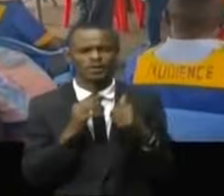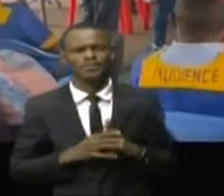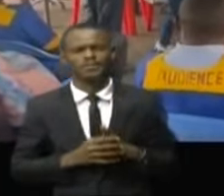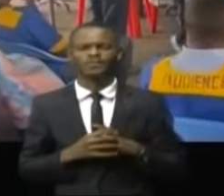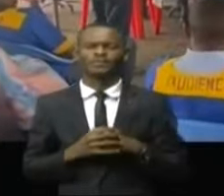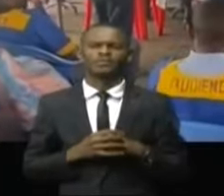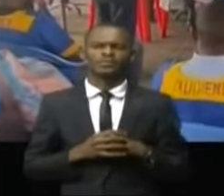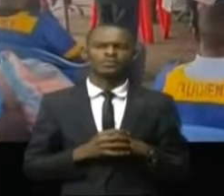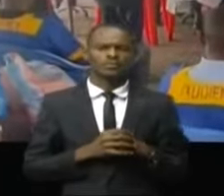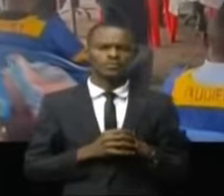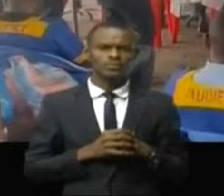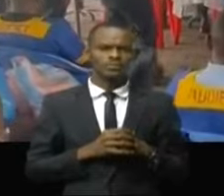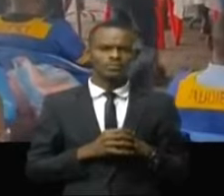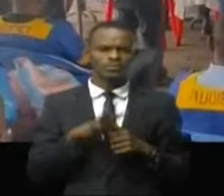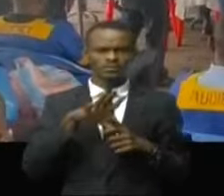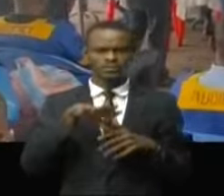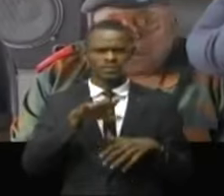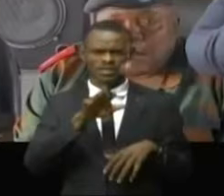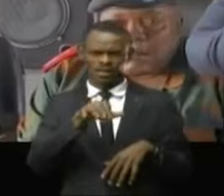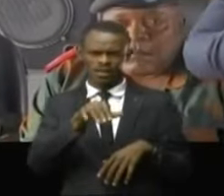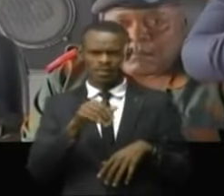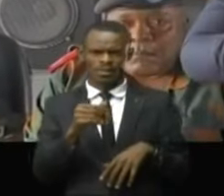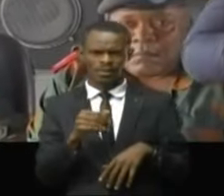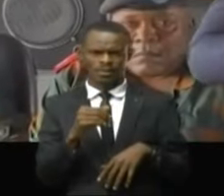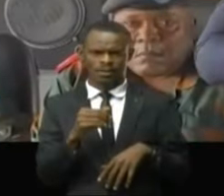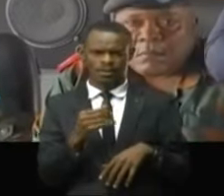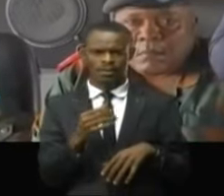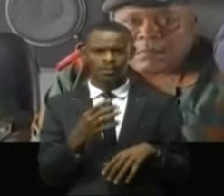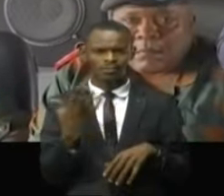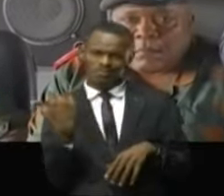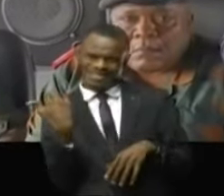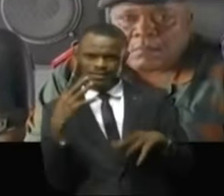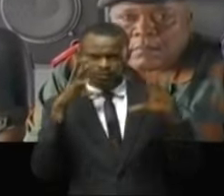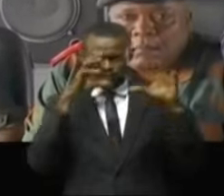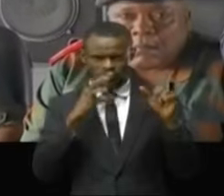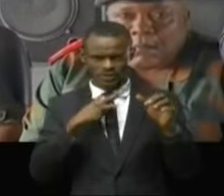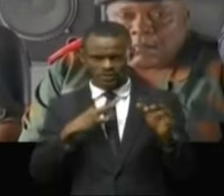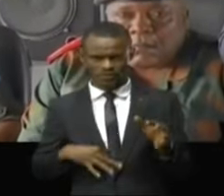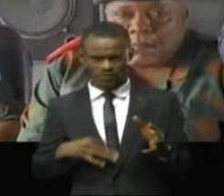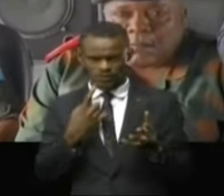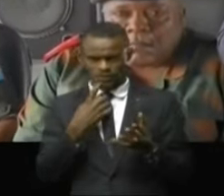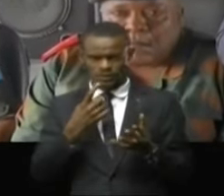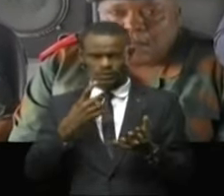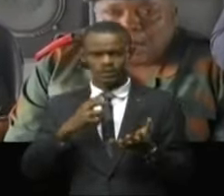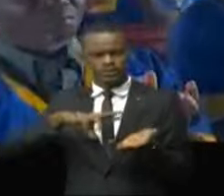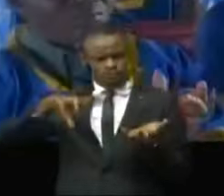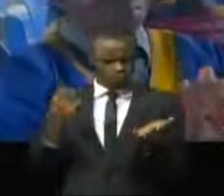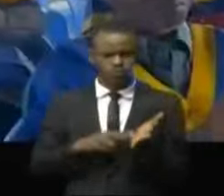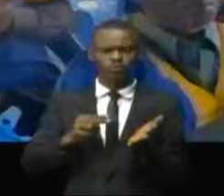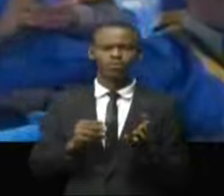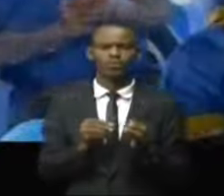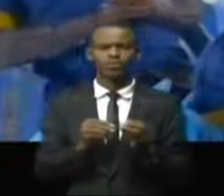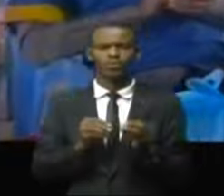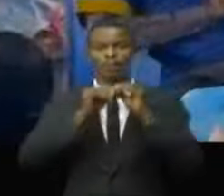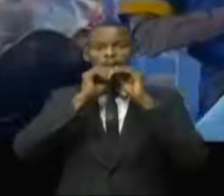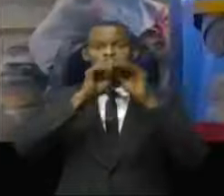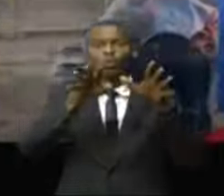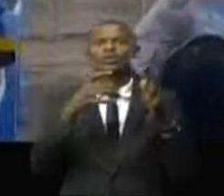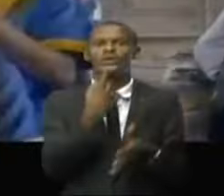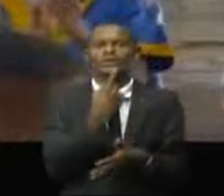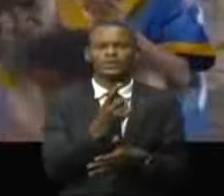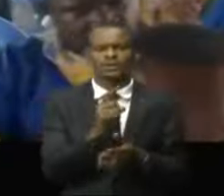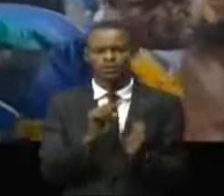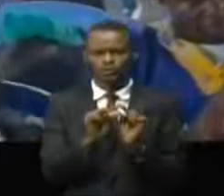Chargé du suivi de l'exécution de l'ordonnance présidentielle suspendant les arrêts des condamnations des adeptes de Bundia